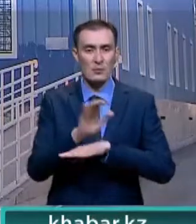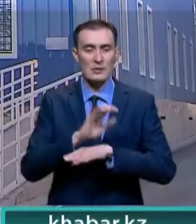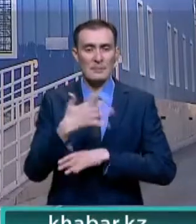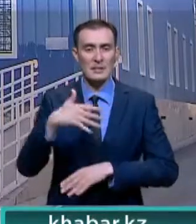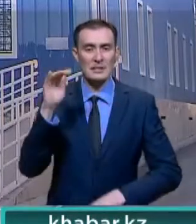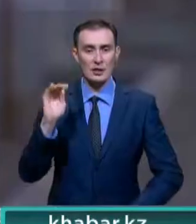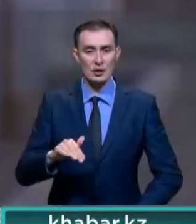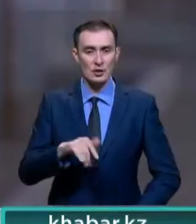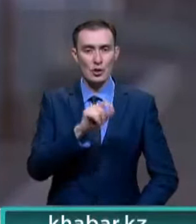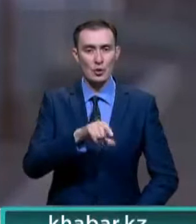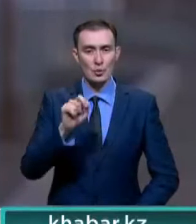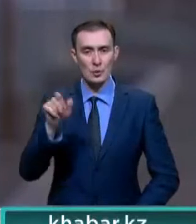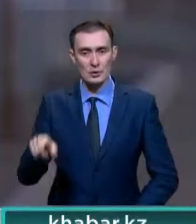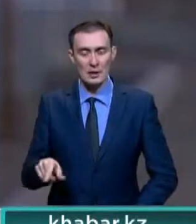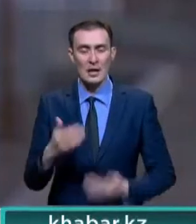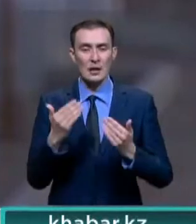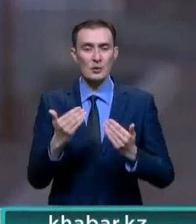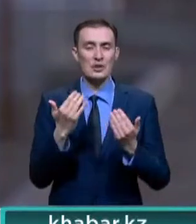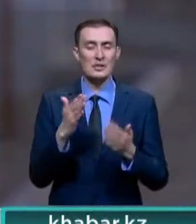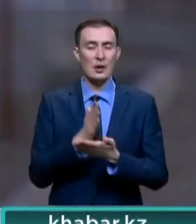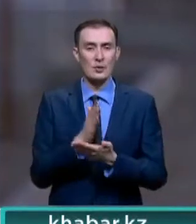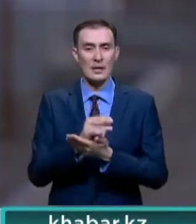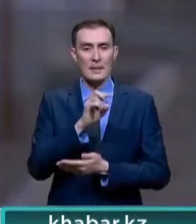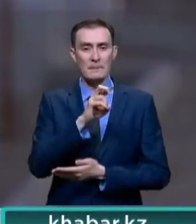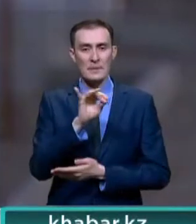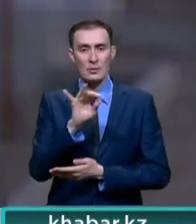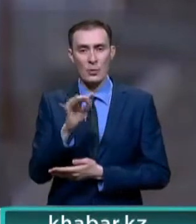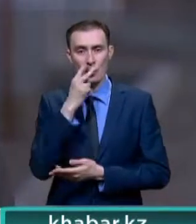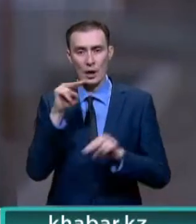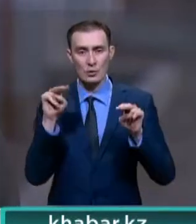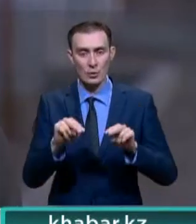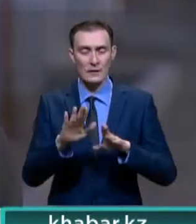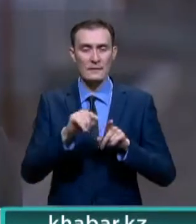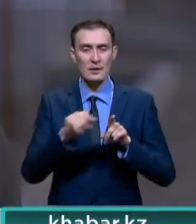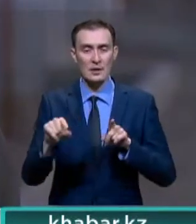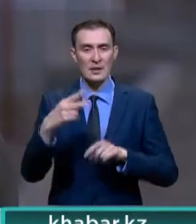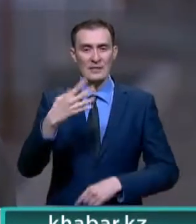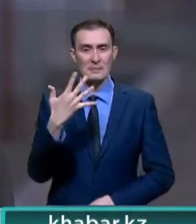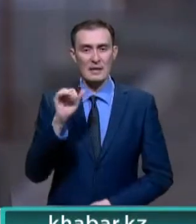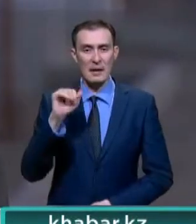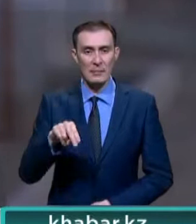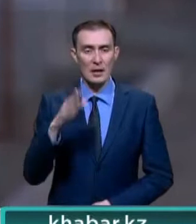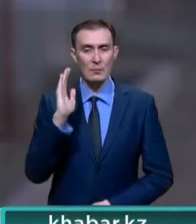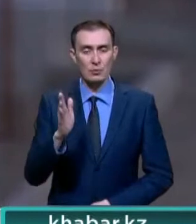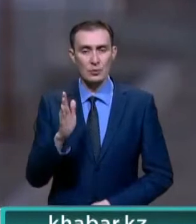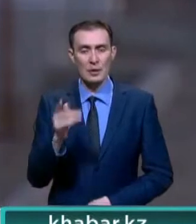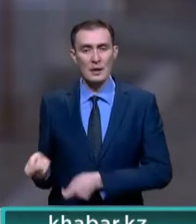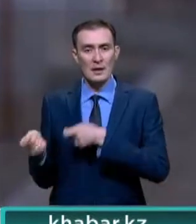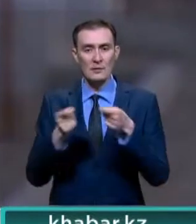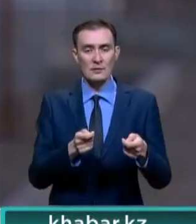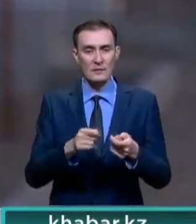тысяч доз. Они находятся на биологическом контроле и 25 апреля будут отгружены в